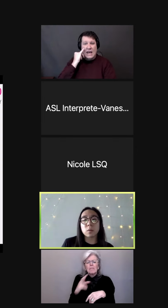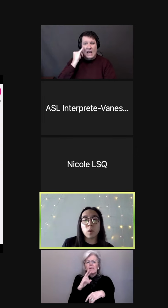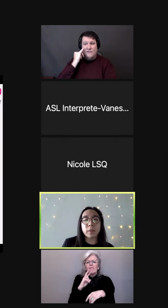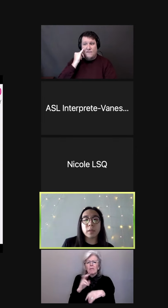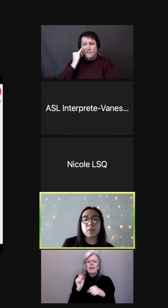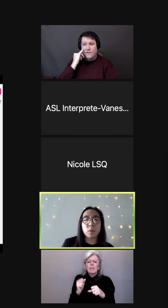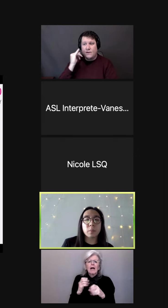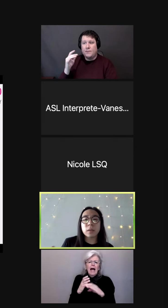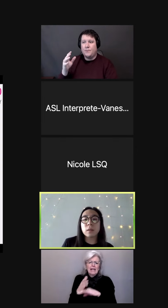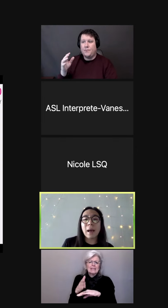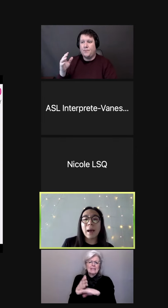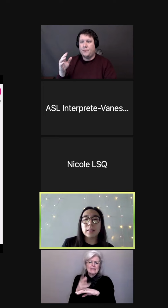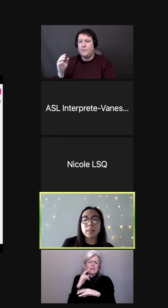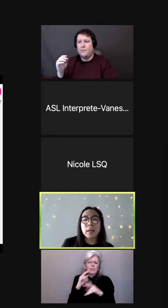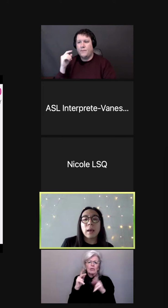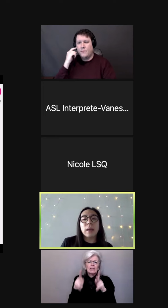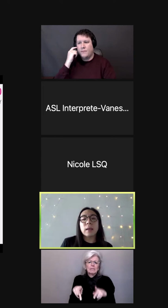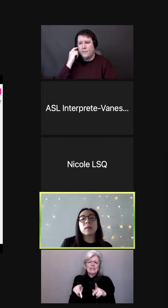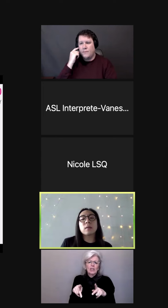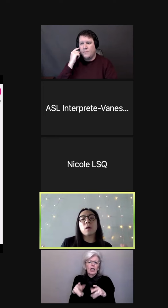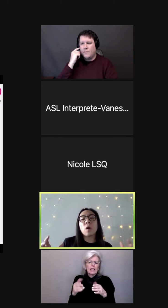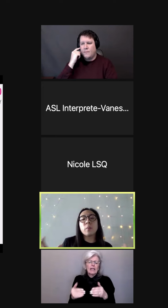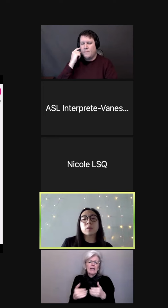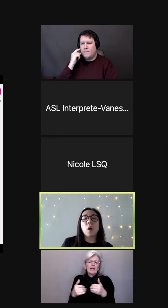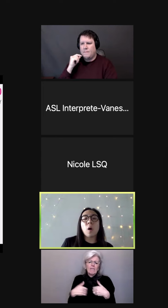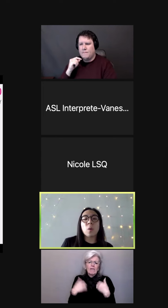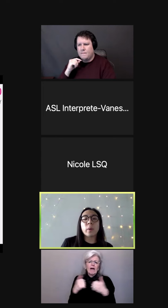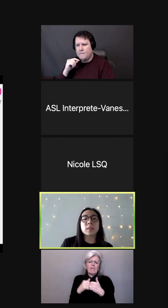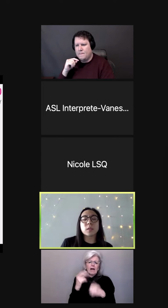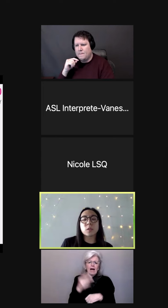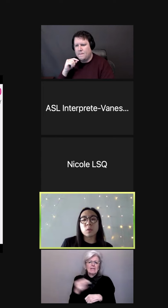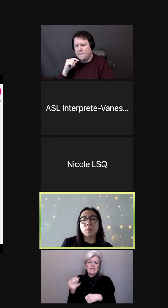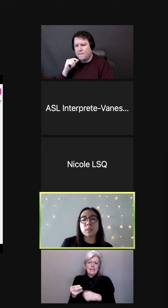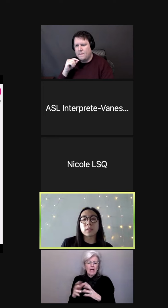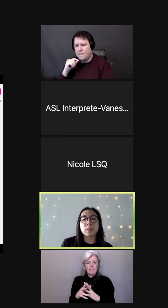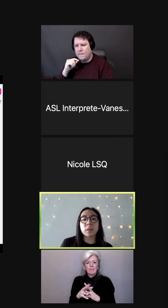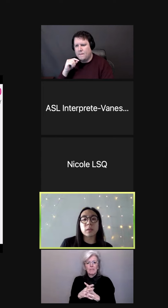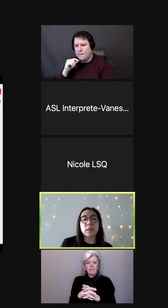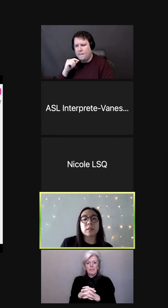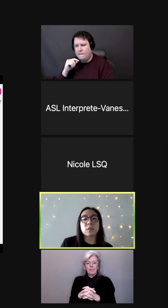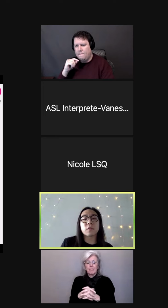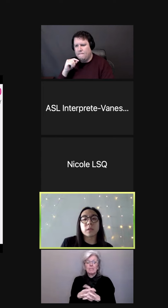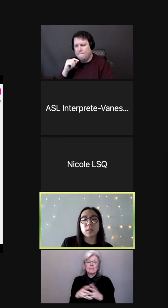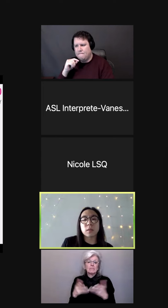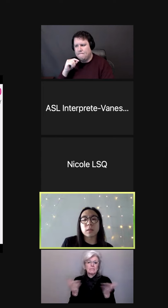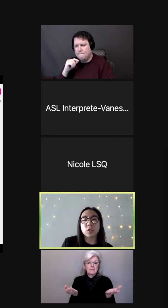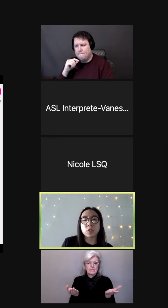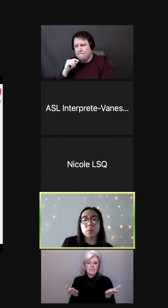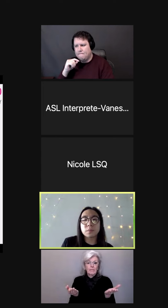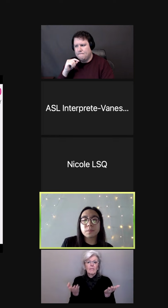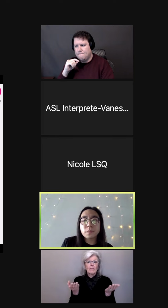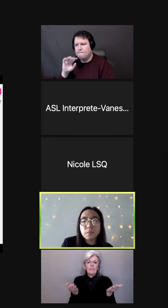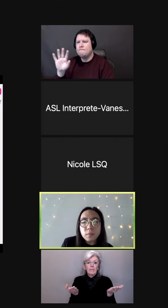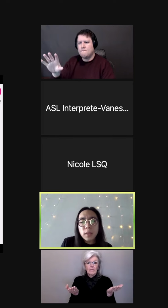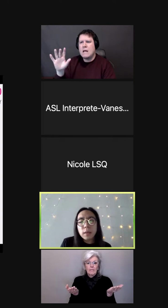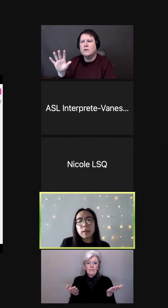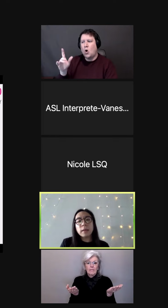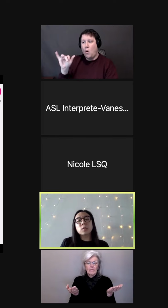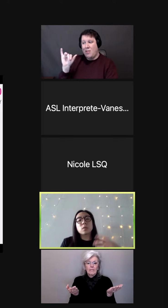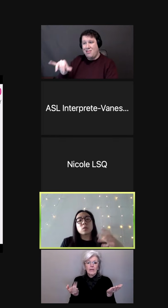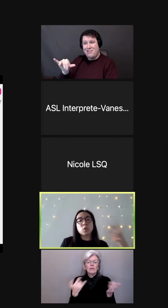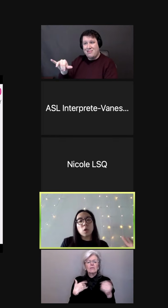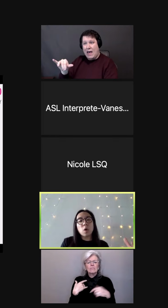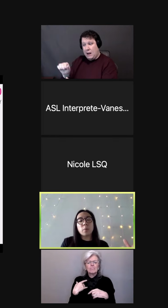accessibles aux personnes qui vivent avec un handicap. Donc, on pense